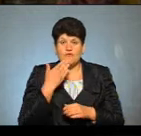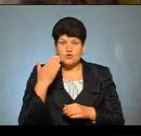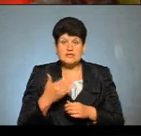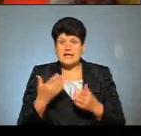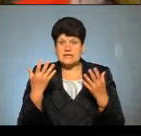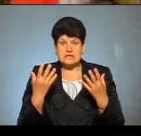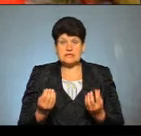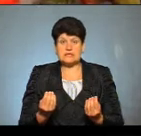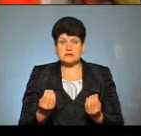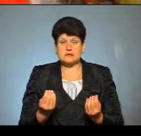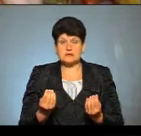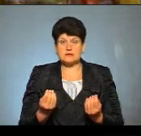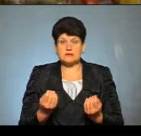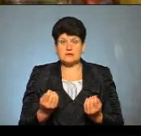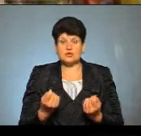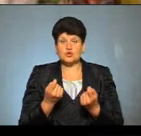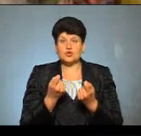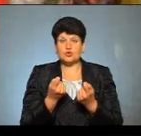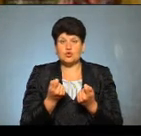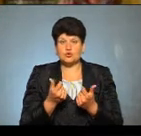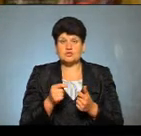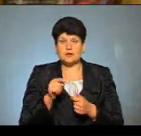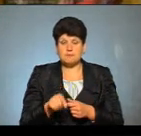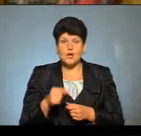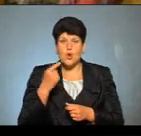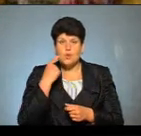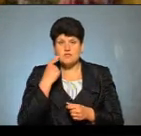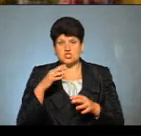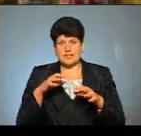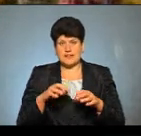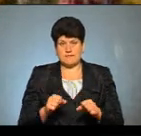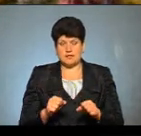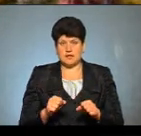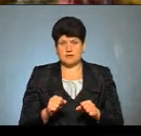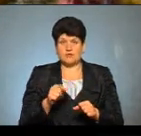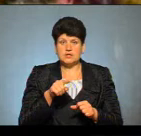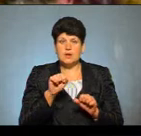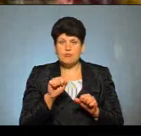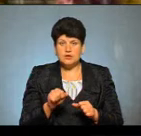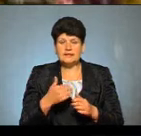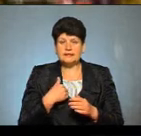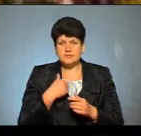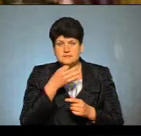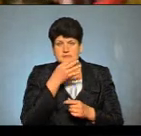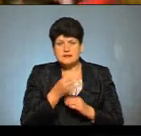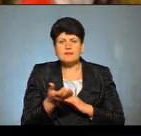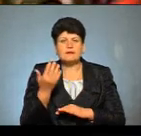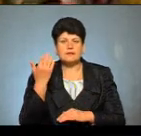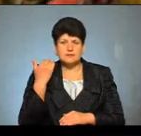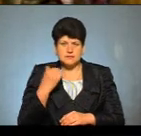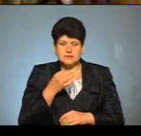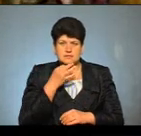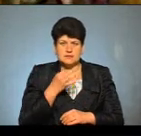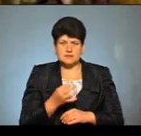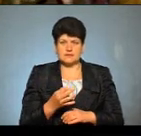дні, ну, трошки ми на владу навіть і обіжені. Бо тому, що вони могли нас трошечки попередити, хоч чуточку якісь